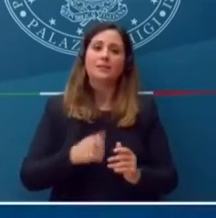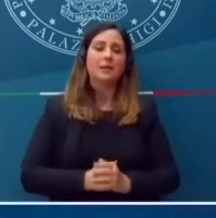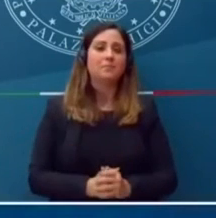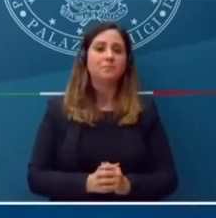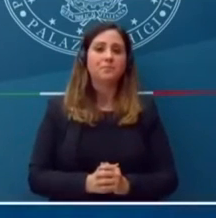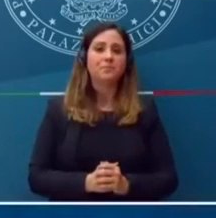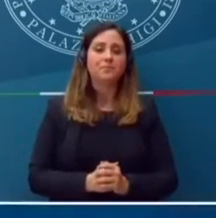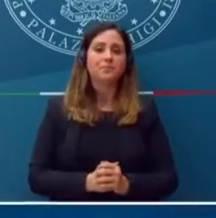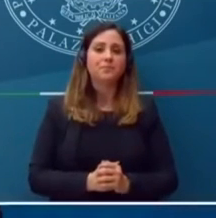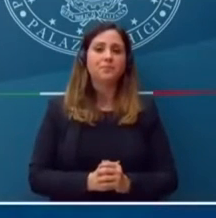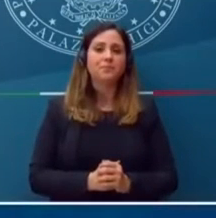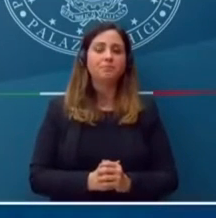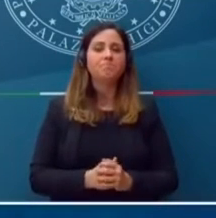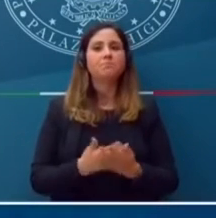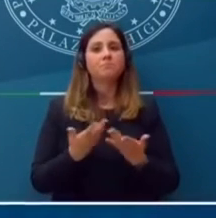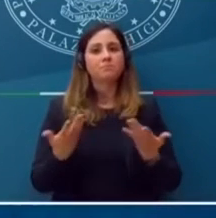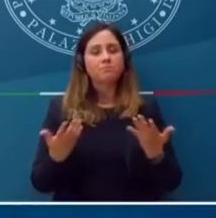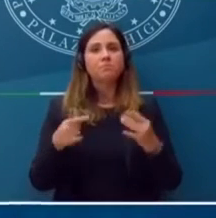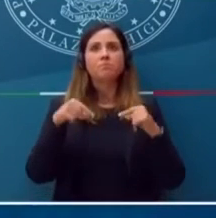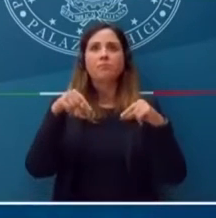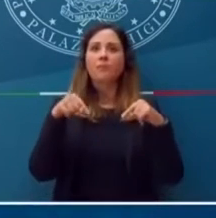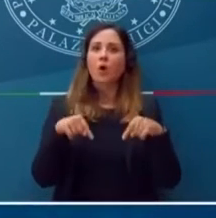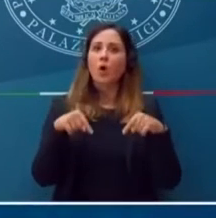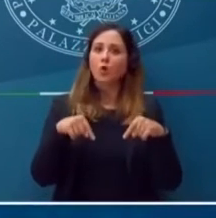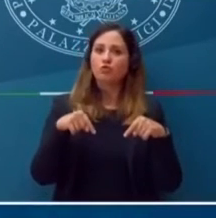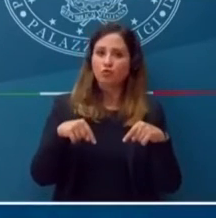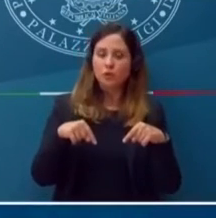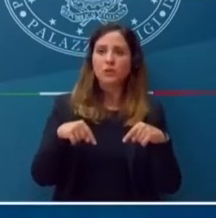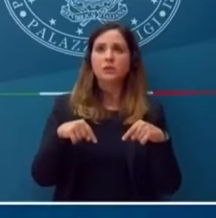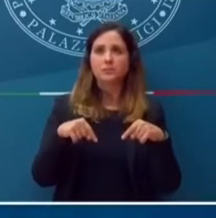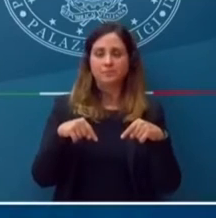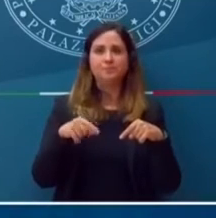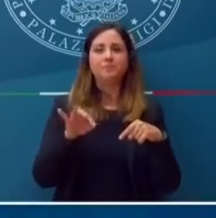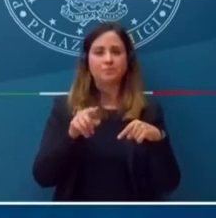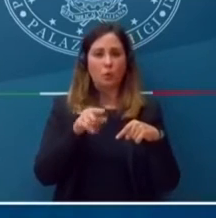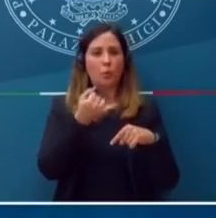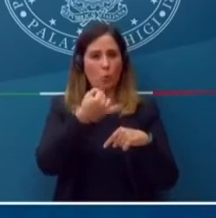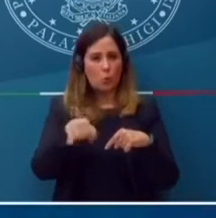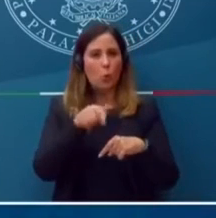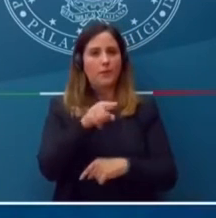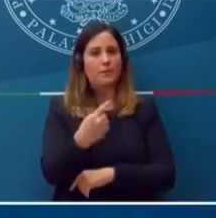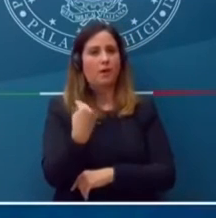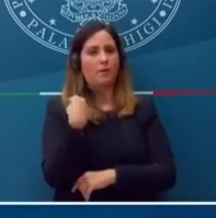Allora, oggi, a proposito dell'ultima domanda,